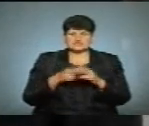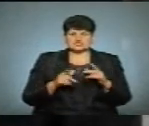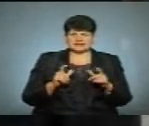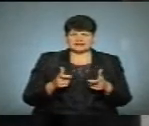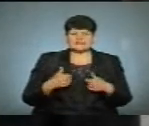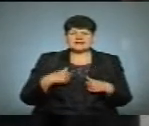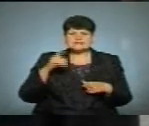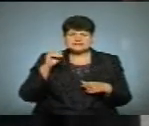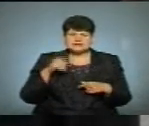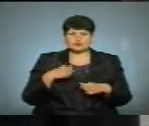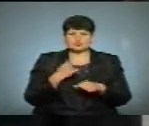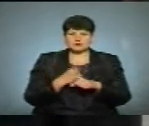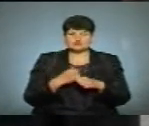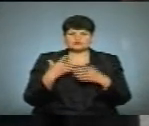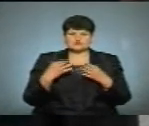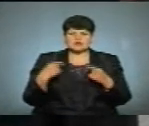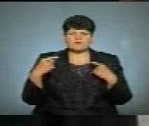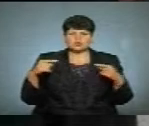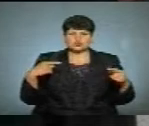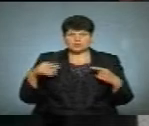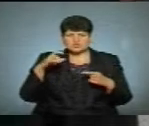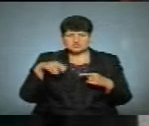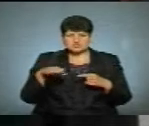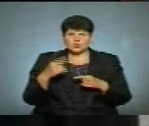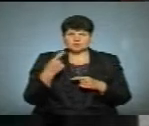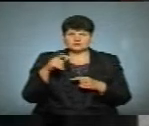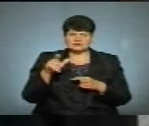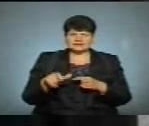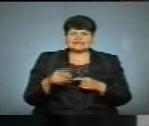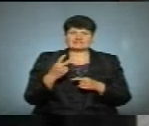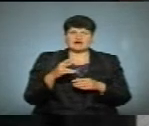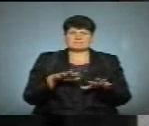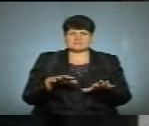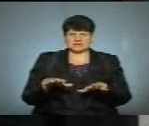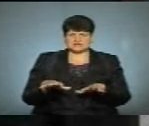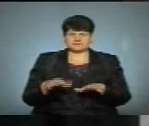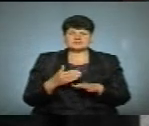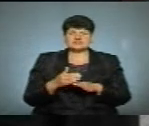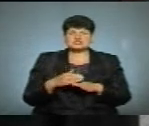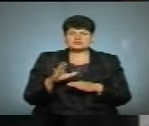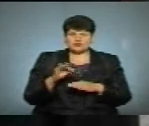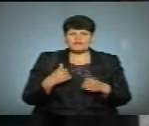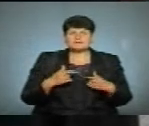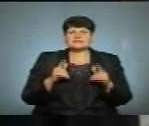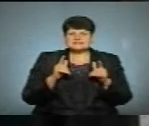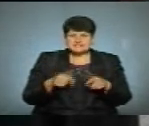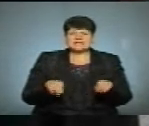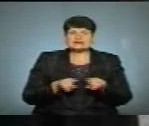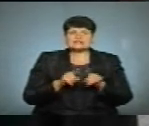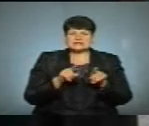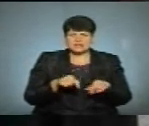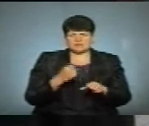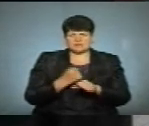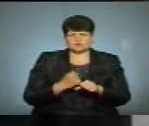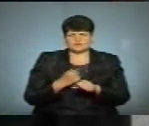знаю, працюють вже зараз в других державах, тобто один пасажир на 2 місця. Частково ми згідні і так працювати, хоча